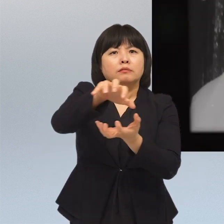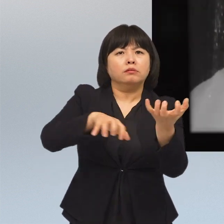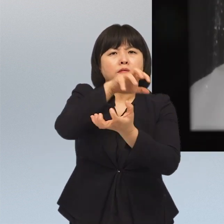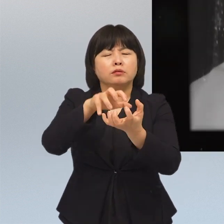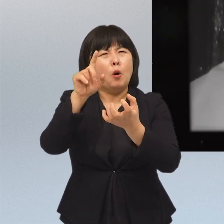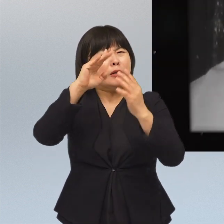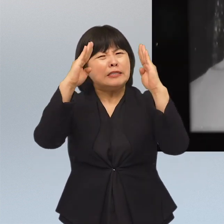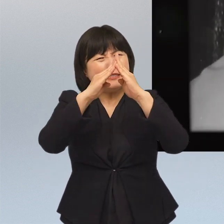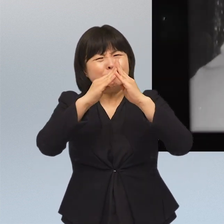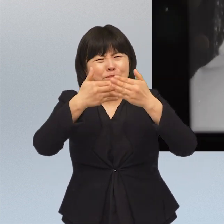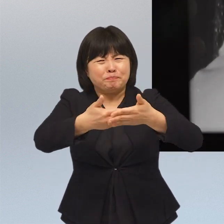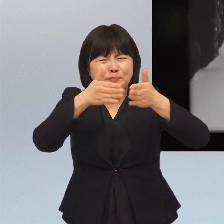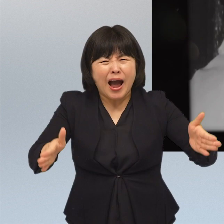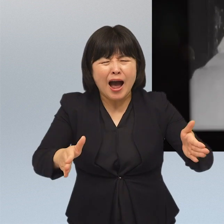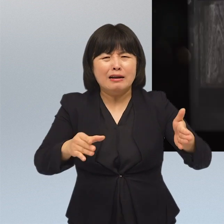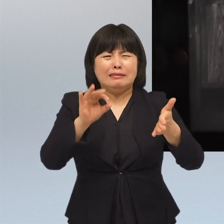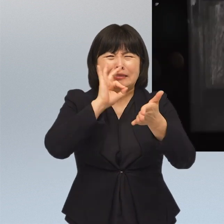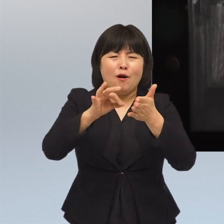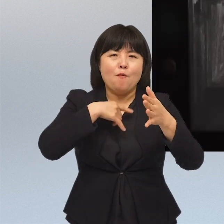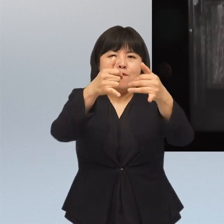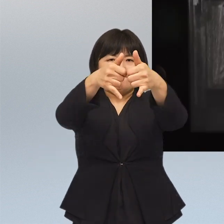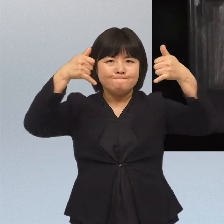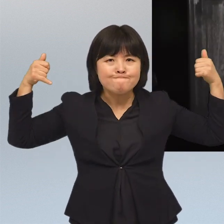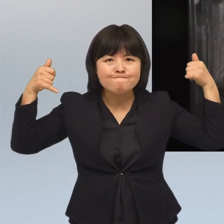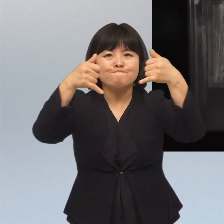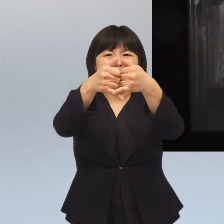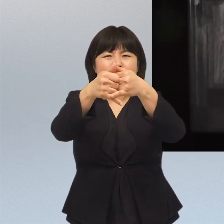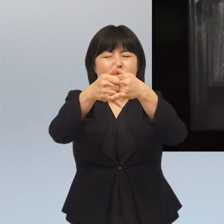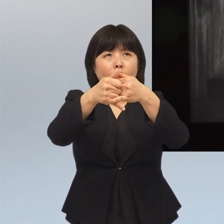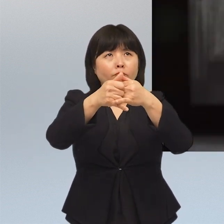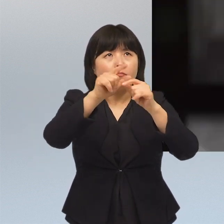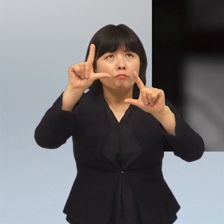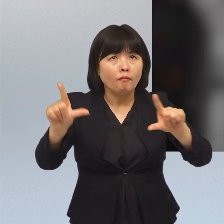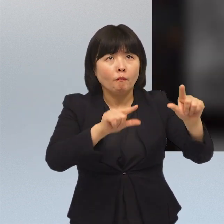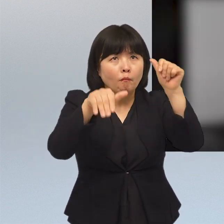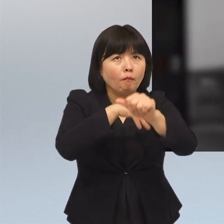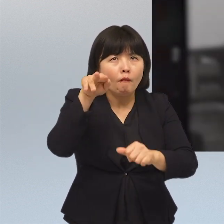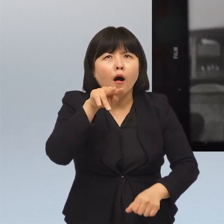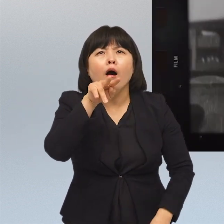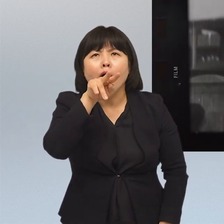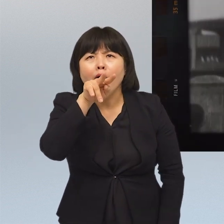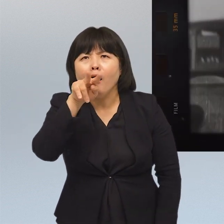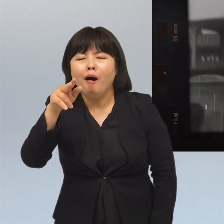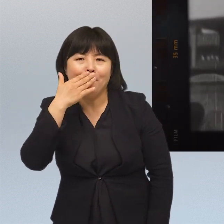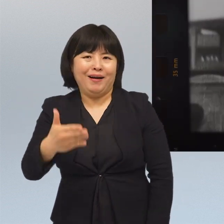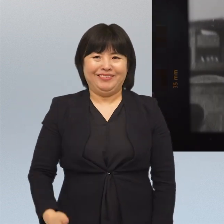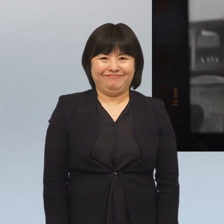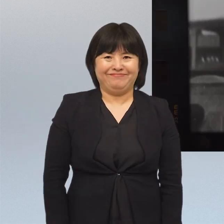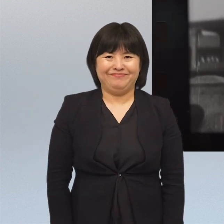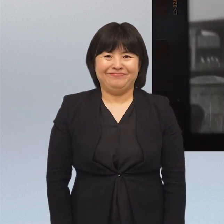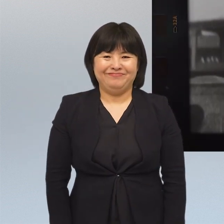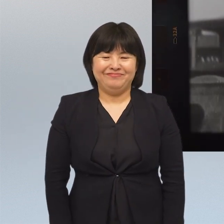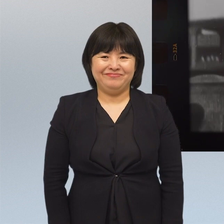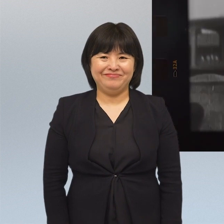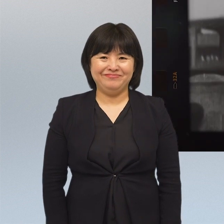혼용, 그리고 어느 집 안방에서나 흔히 사용하던 장롱의 모습 등과 같은 삶을 엿볼 수 있다.